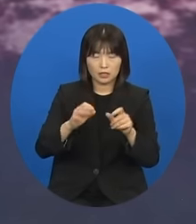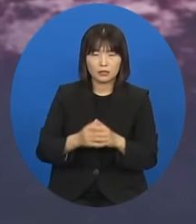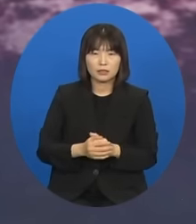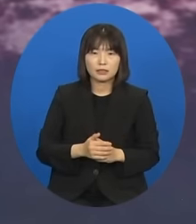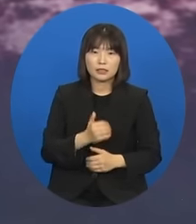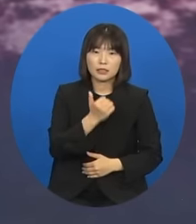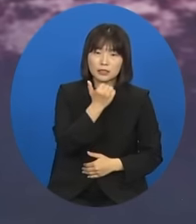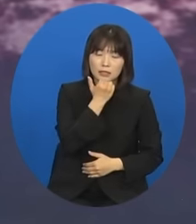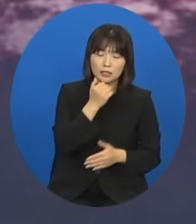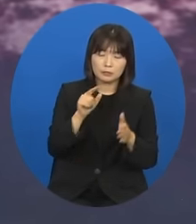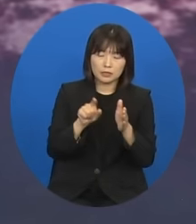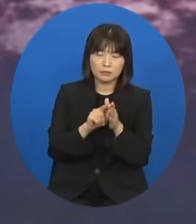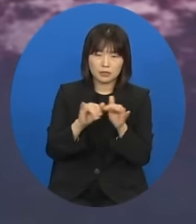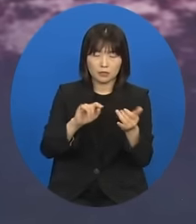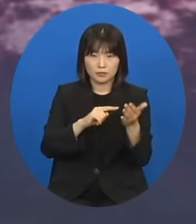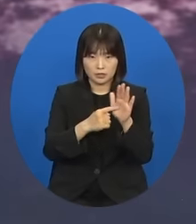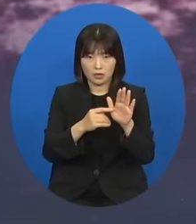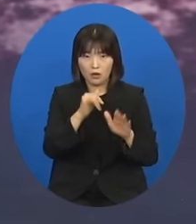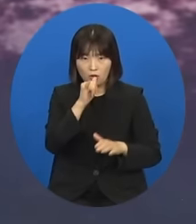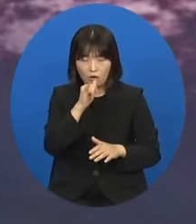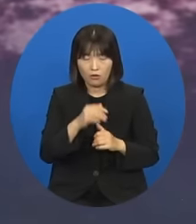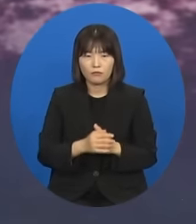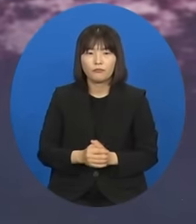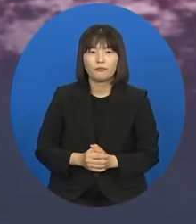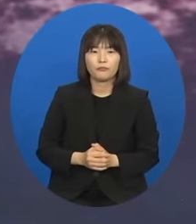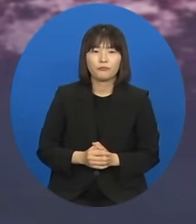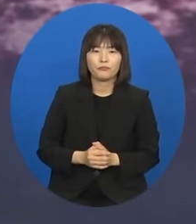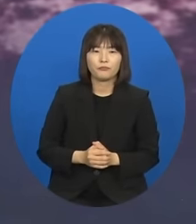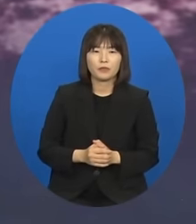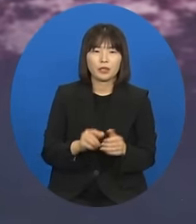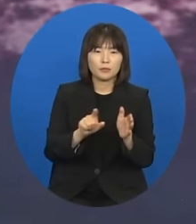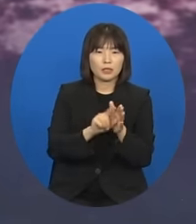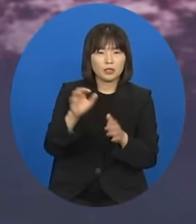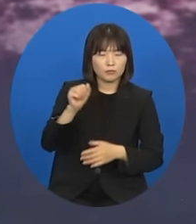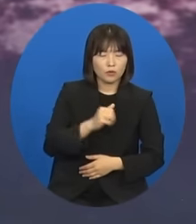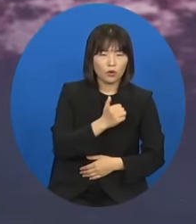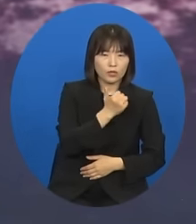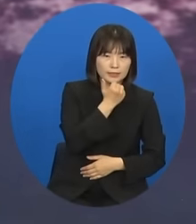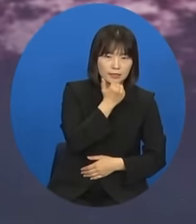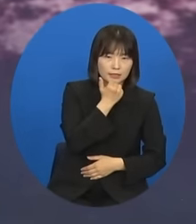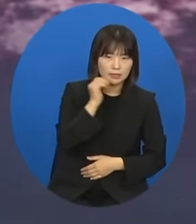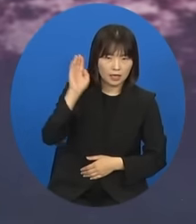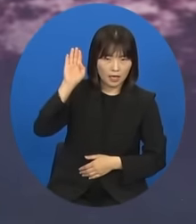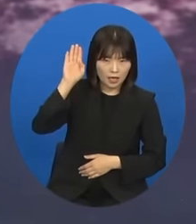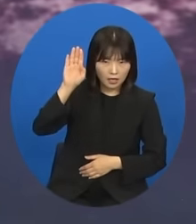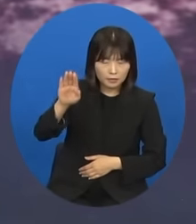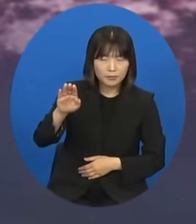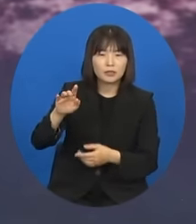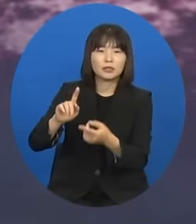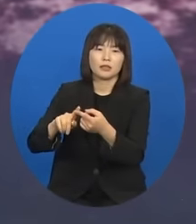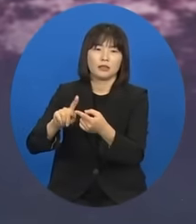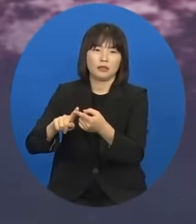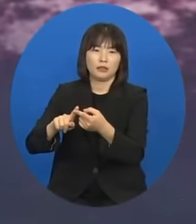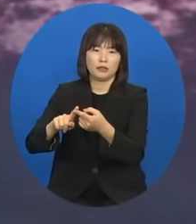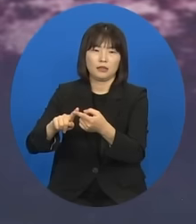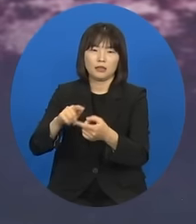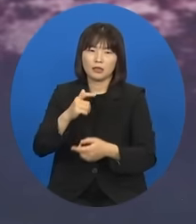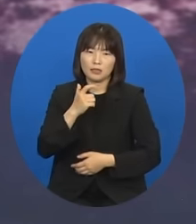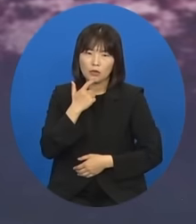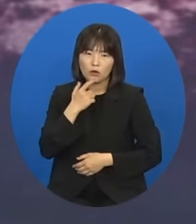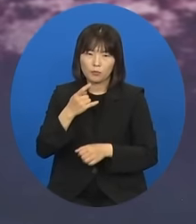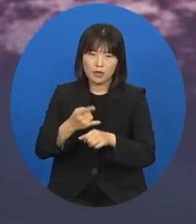사람으로 등장하는데 뭐라고 나오냐면 이렇게 나옵니다 믿음으로 이삭은 장차 있을 일에 대하여